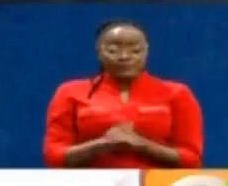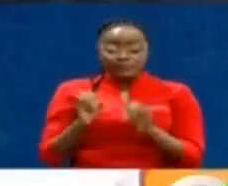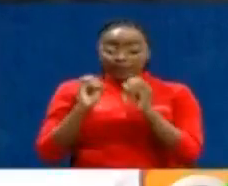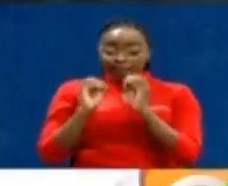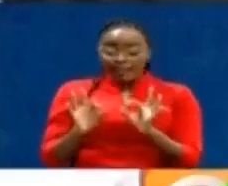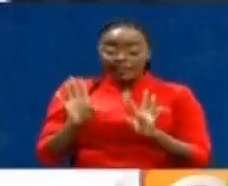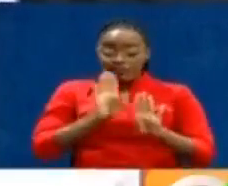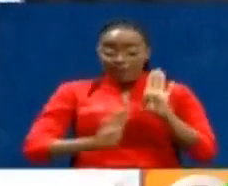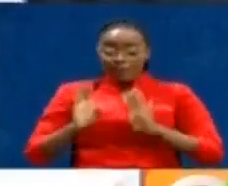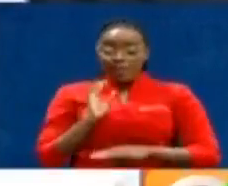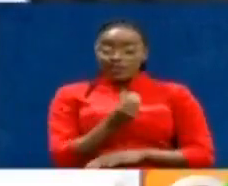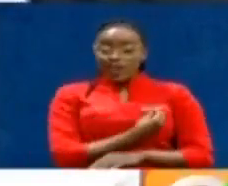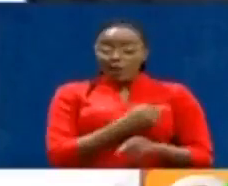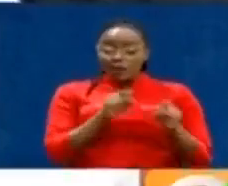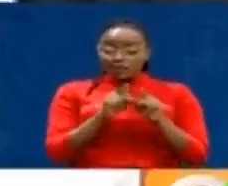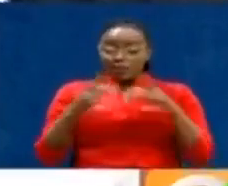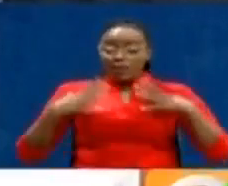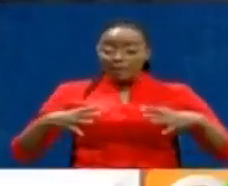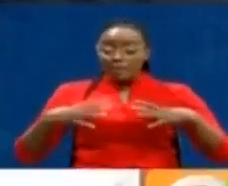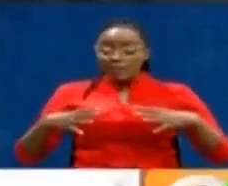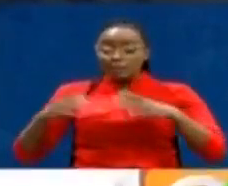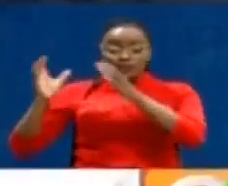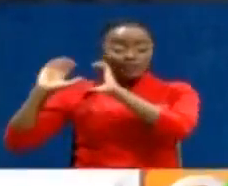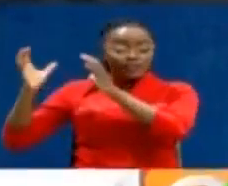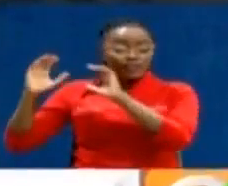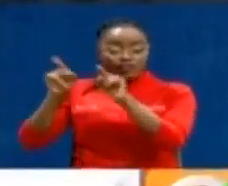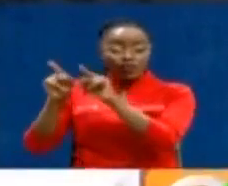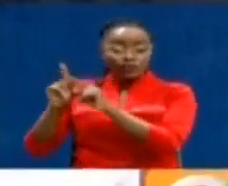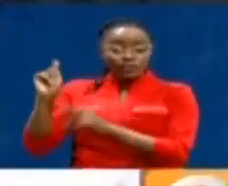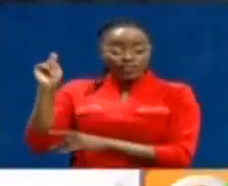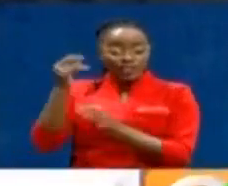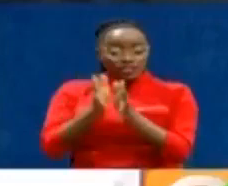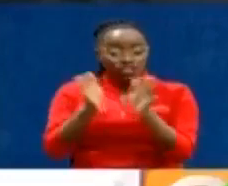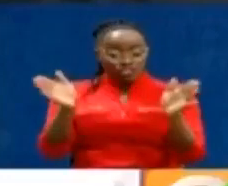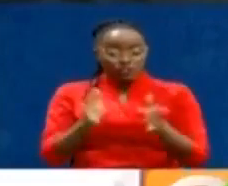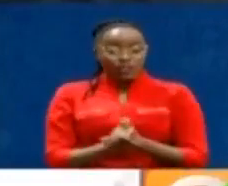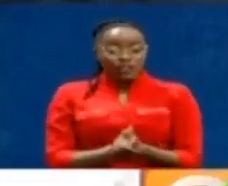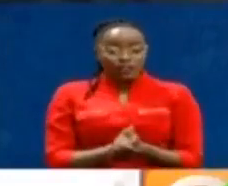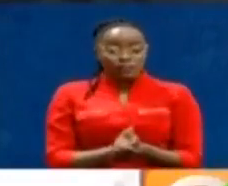Na ikiwa tabia zetu kama wananchi, kama Wakilifi, kama Wakenya,